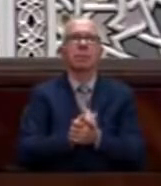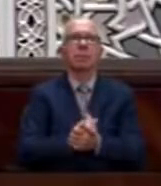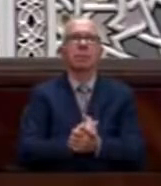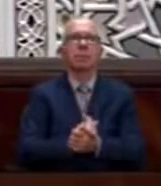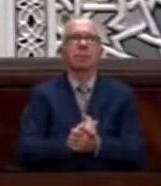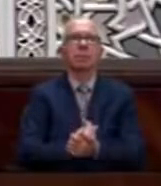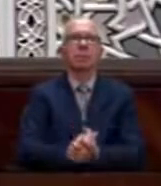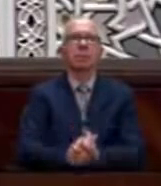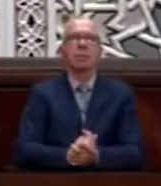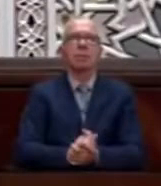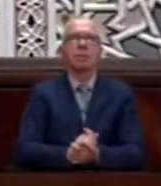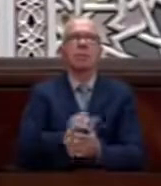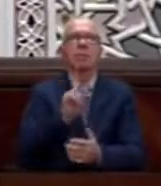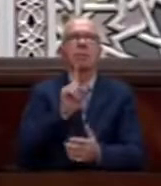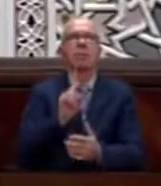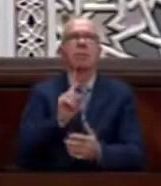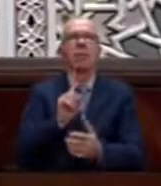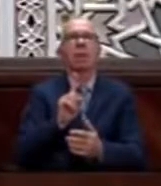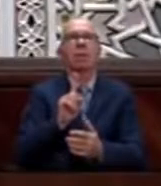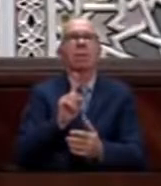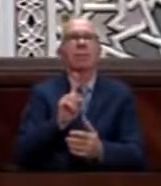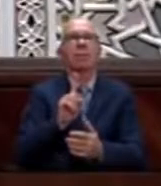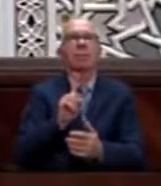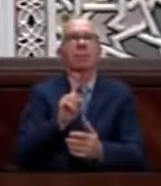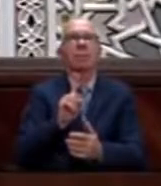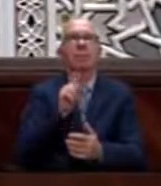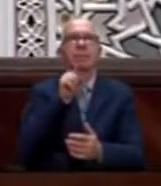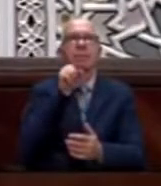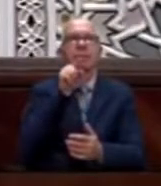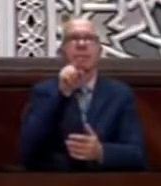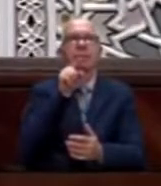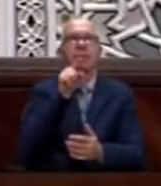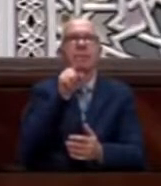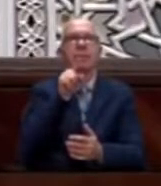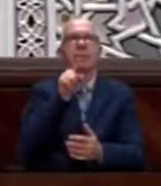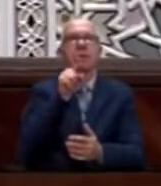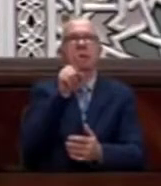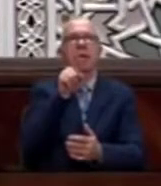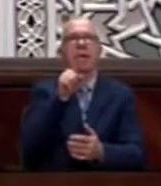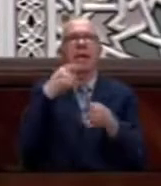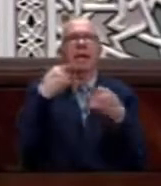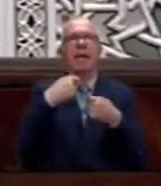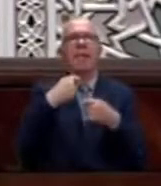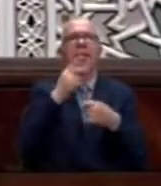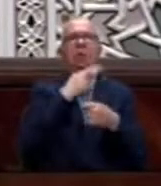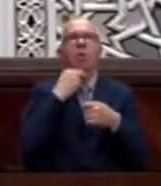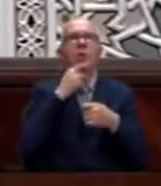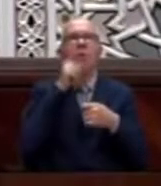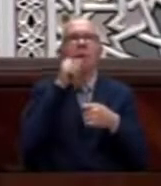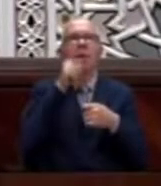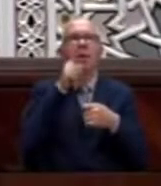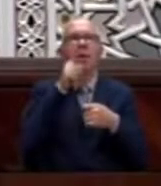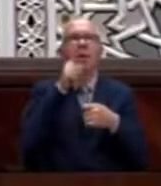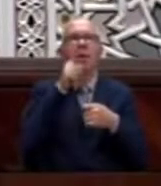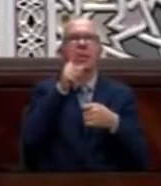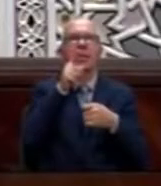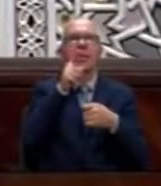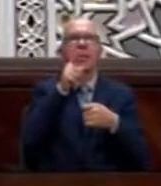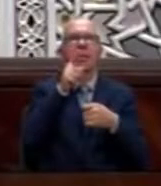لا، السيد رئيس الحكومة إلا سمحتي تخص السيد وزير الدولة سيراميد يجي في محله